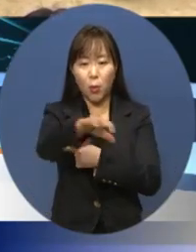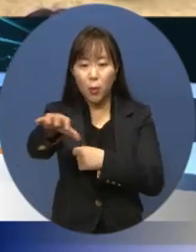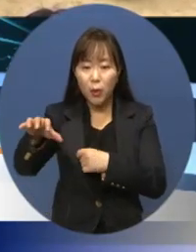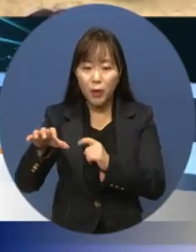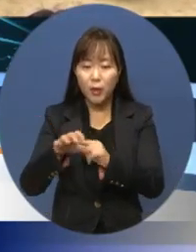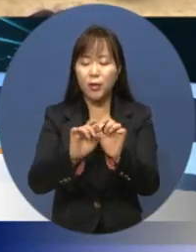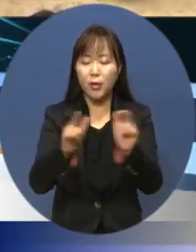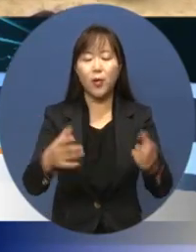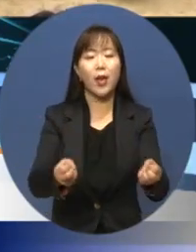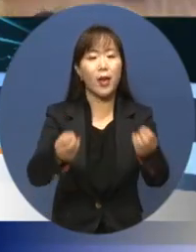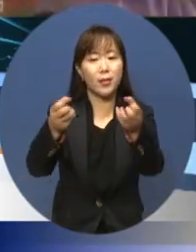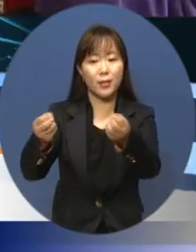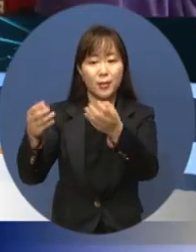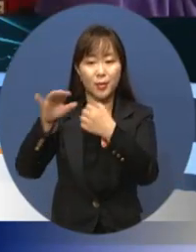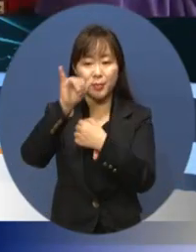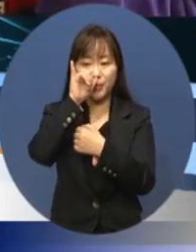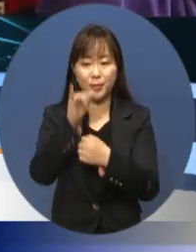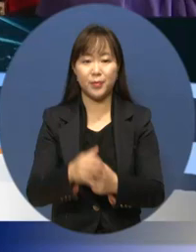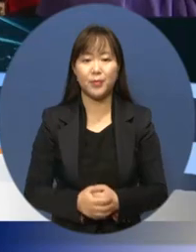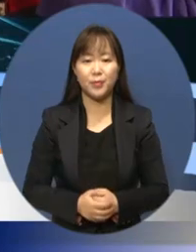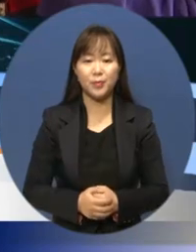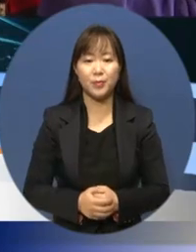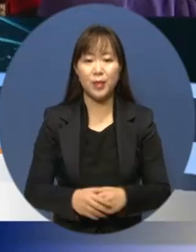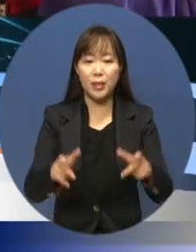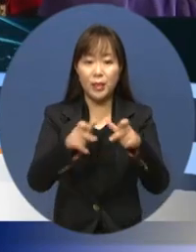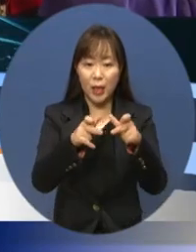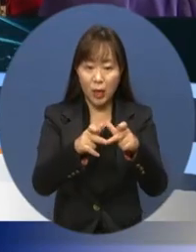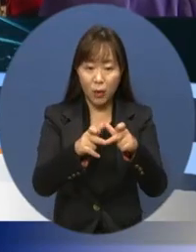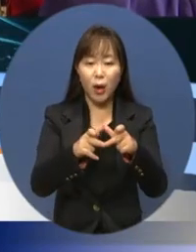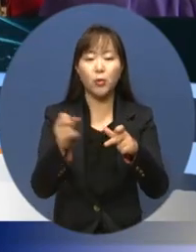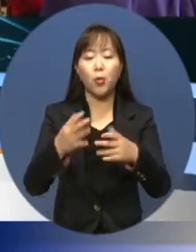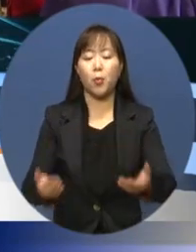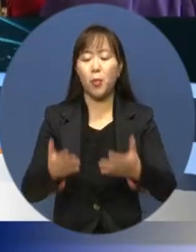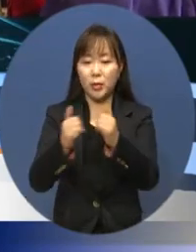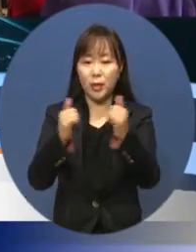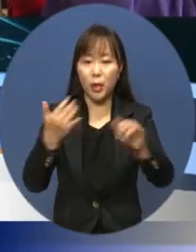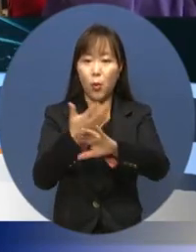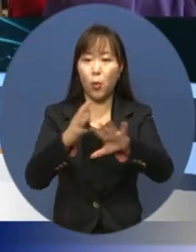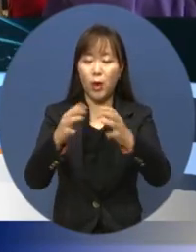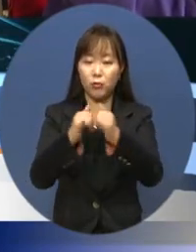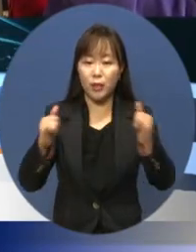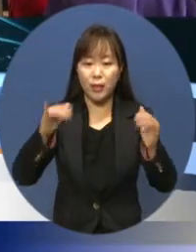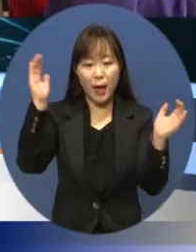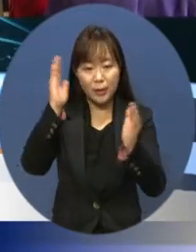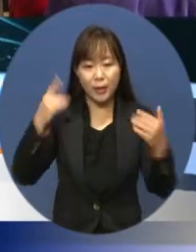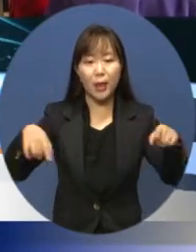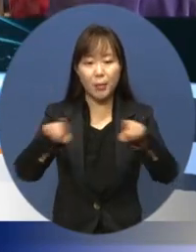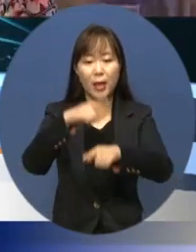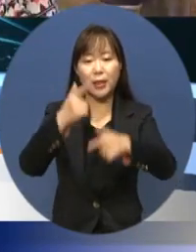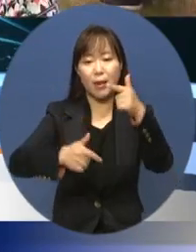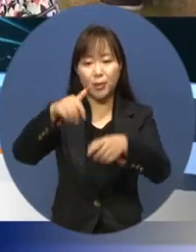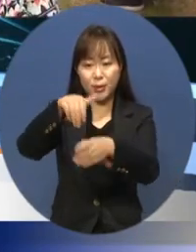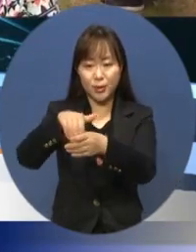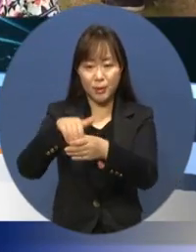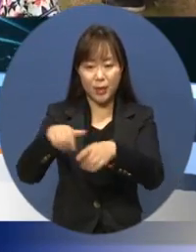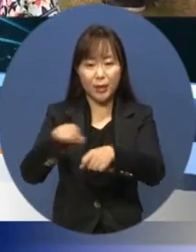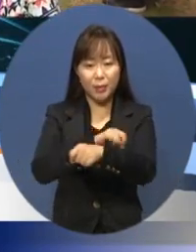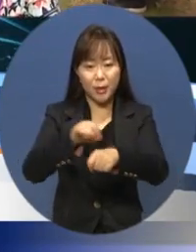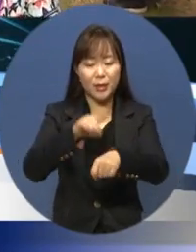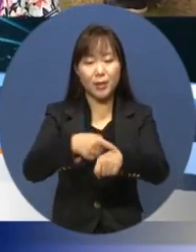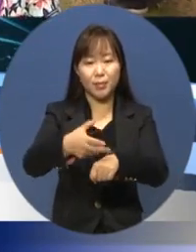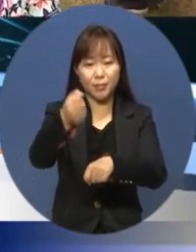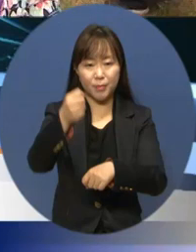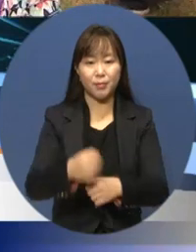곳곳에서 다양한 행사들이 진행됐는데요. 장애인과 봉사자 외국인 학생들이 함께 나무를 심으며 특별한 시간을